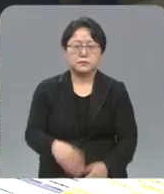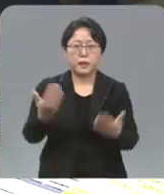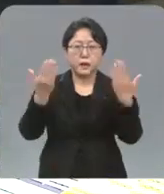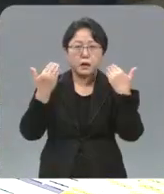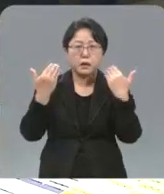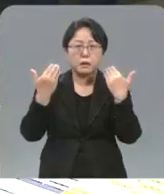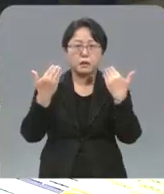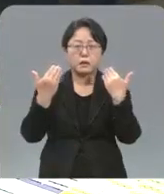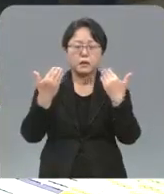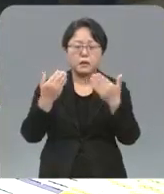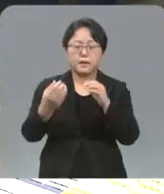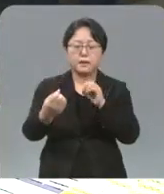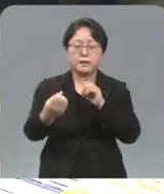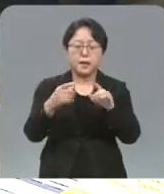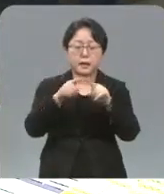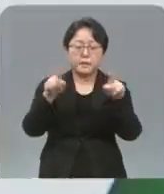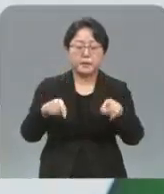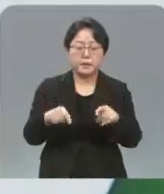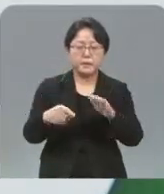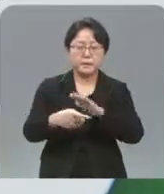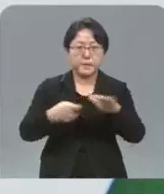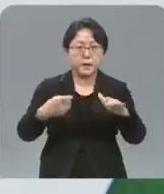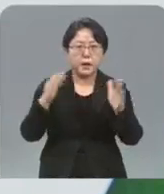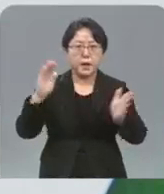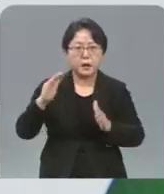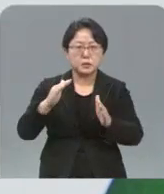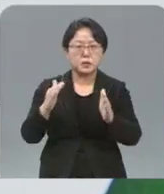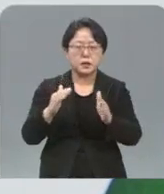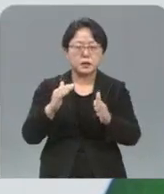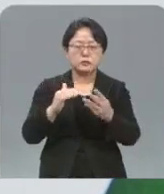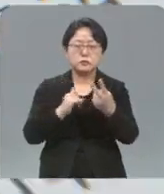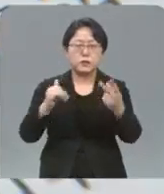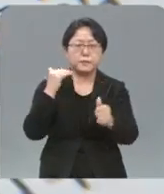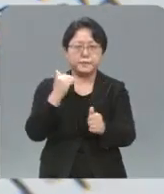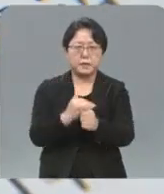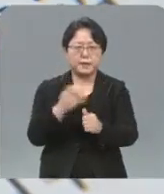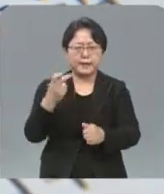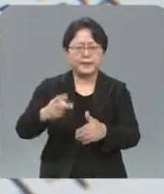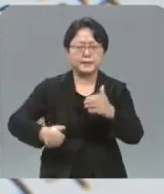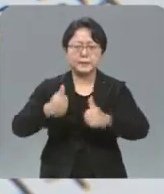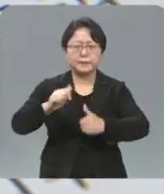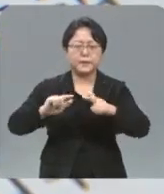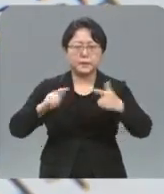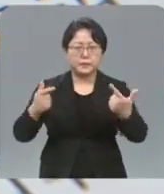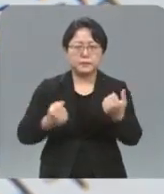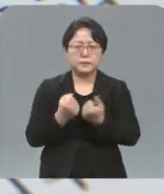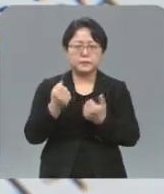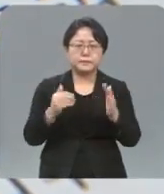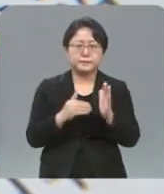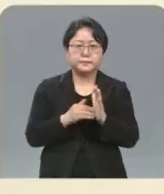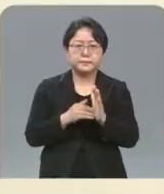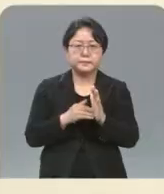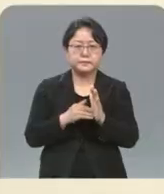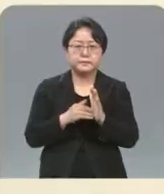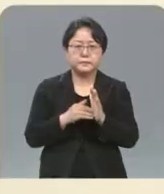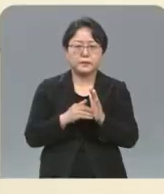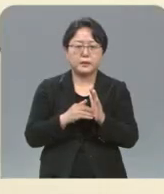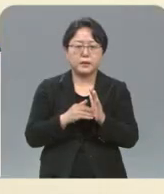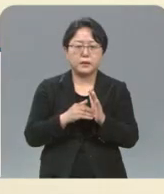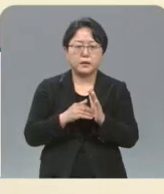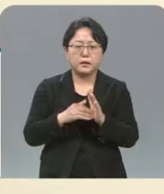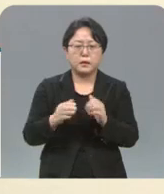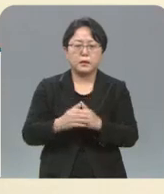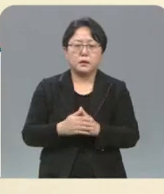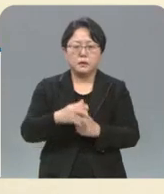학교 측은 답안을 빼돌린 학생 두 명을 퇴학시키고 재시험은 치르지 않기로 했습니다. 본교도